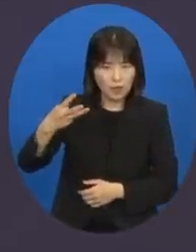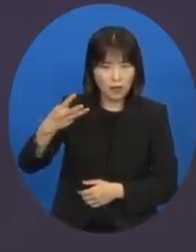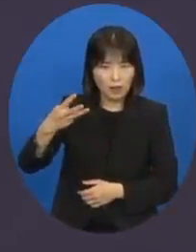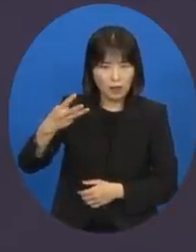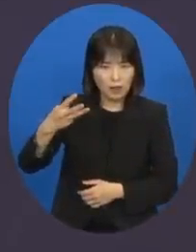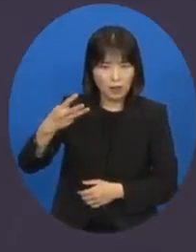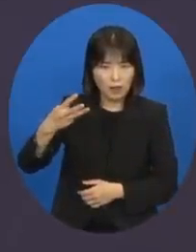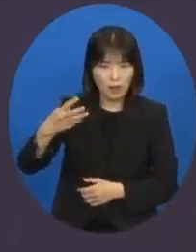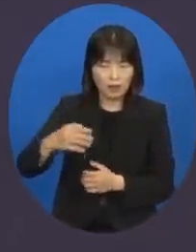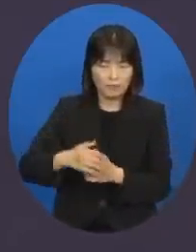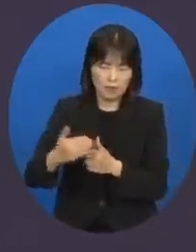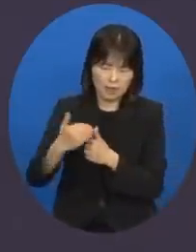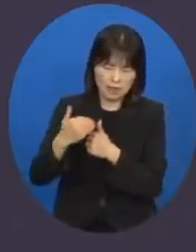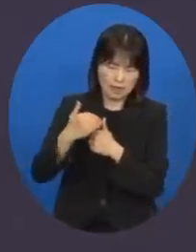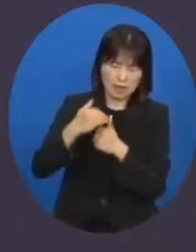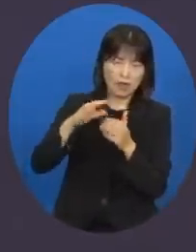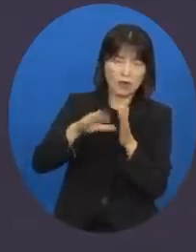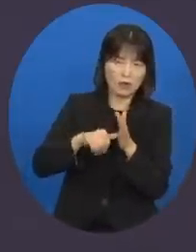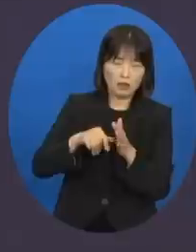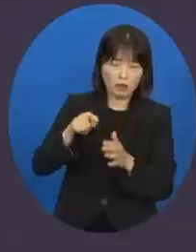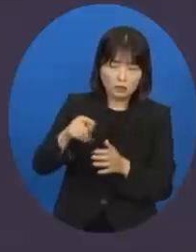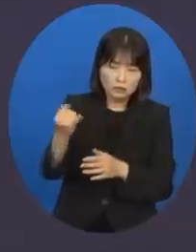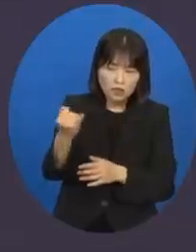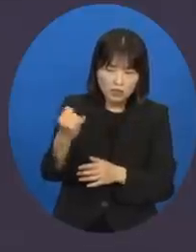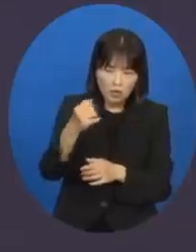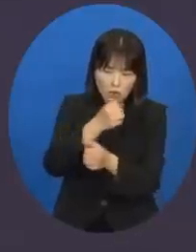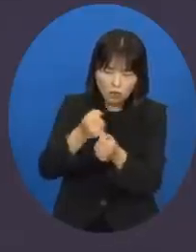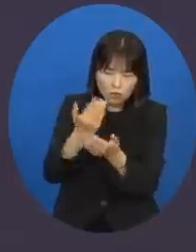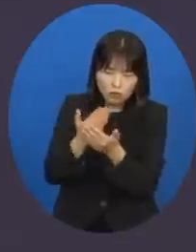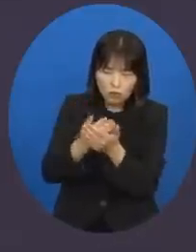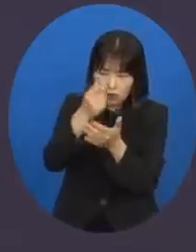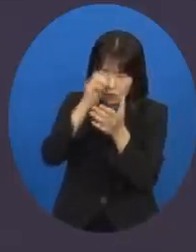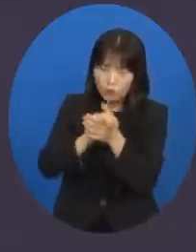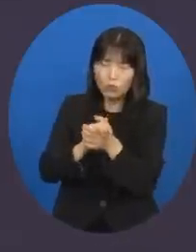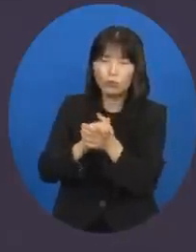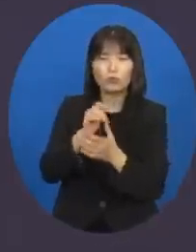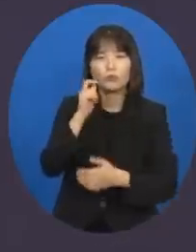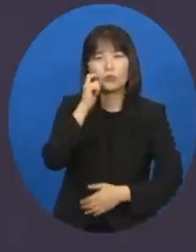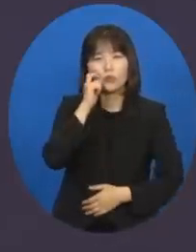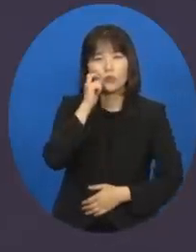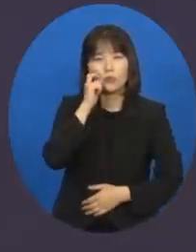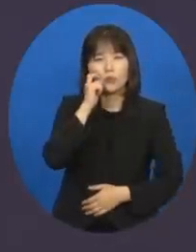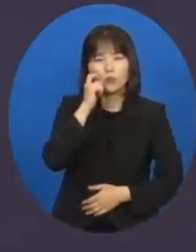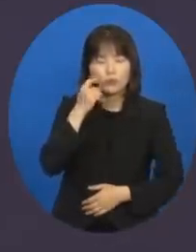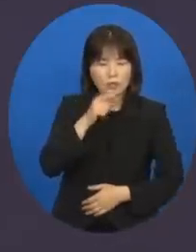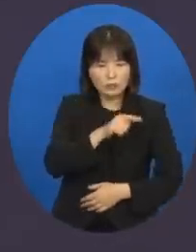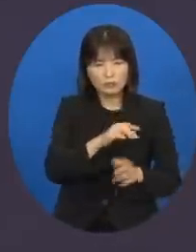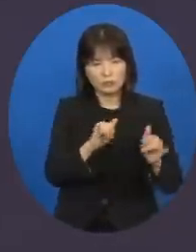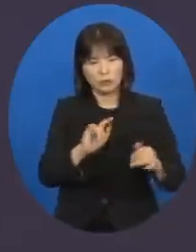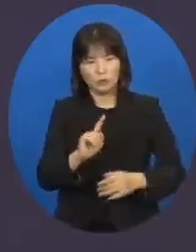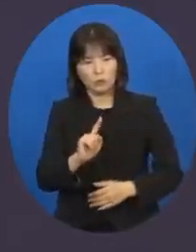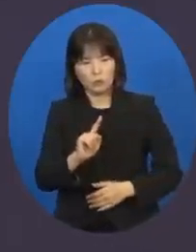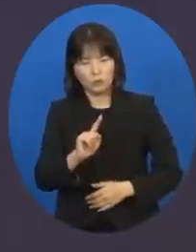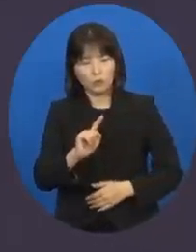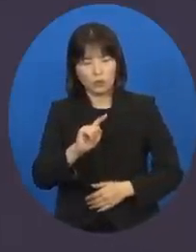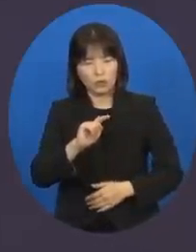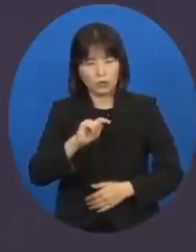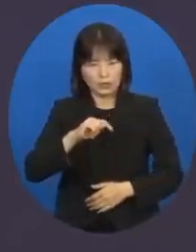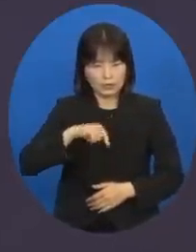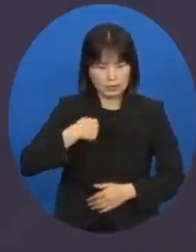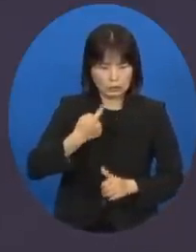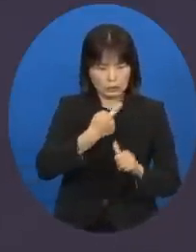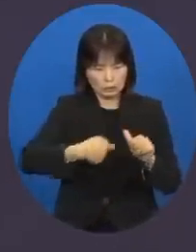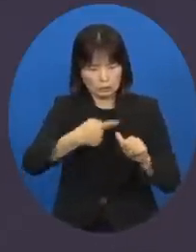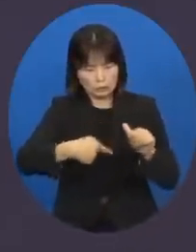때 이세벨을 용서해 엘리야도 그렇게 못했다고요. 그런데 이 사람 도대체 뭔데 자기를 죽이려고 하는